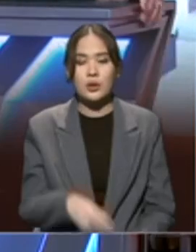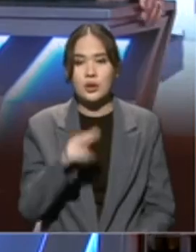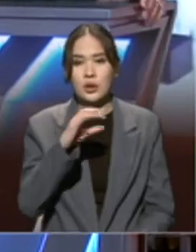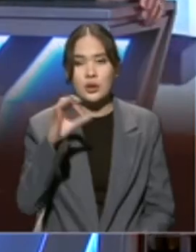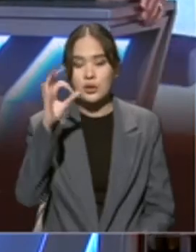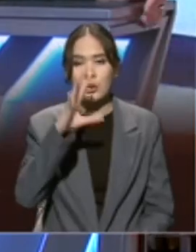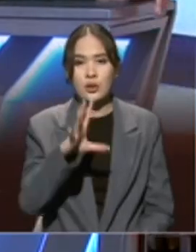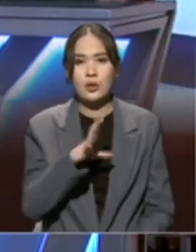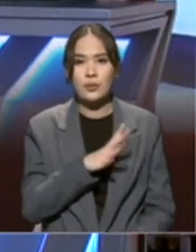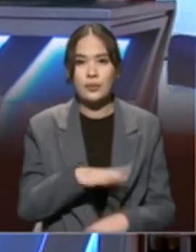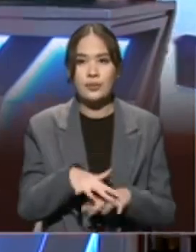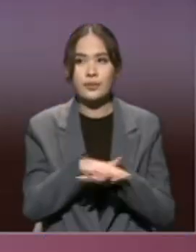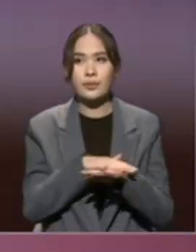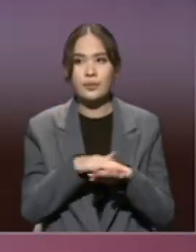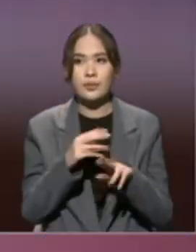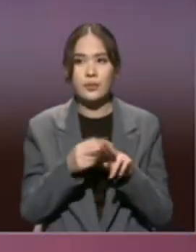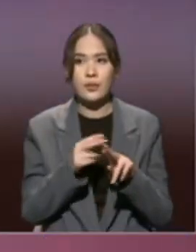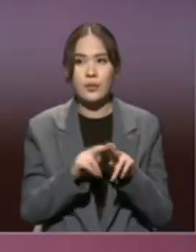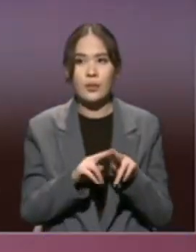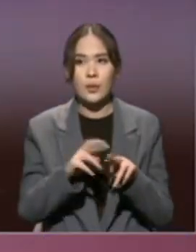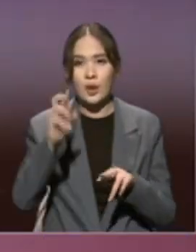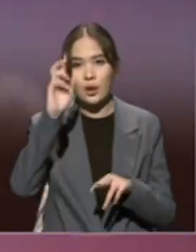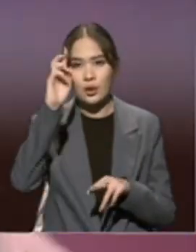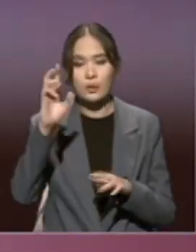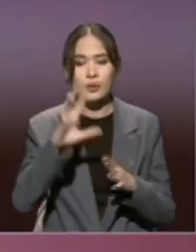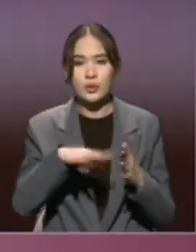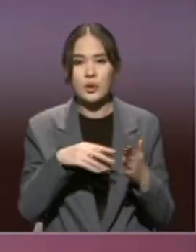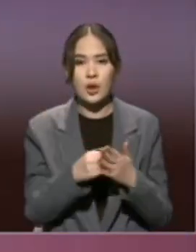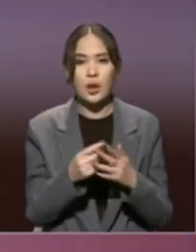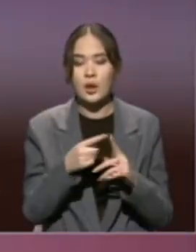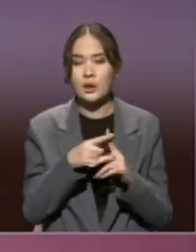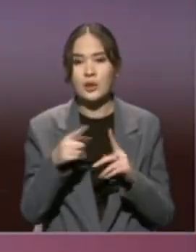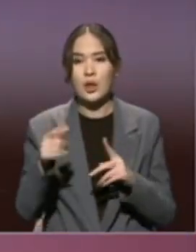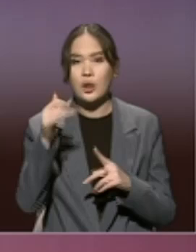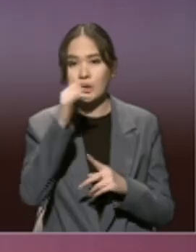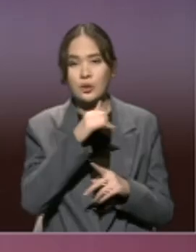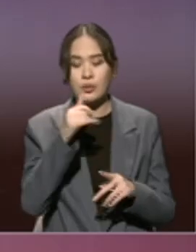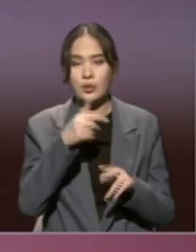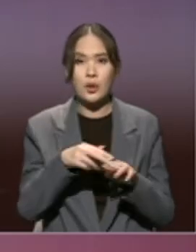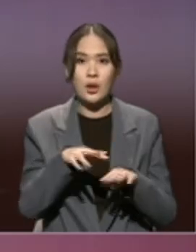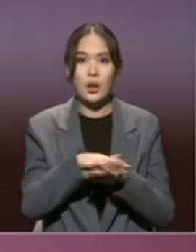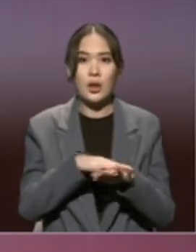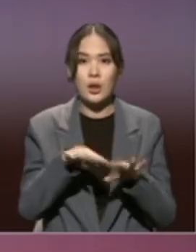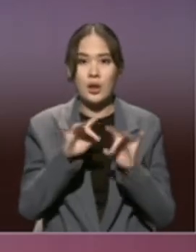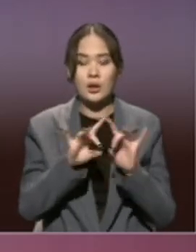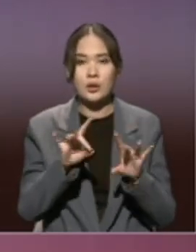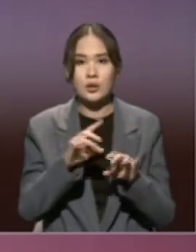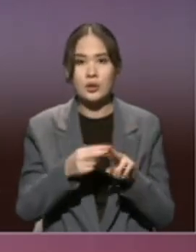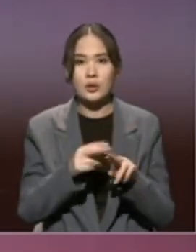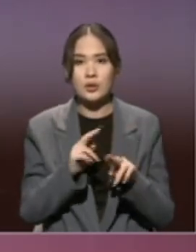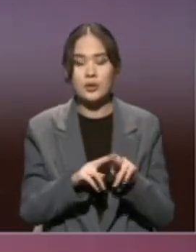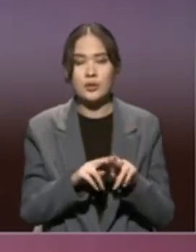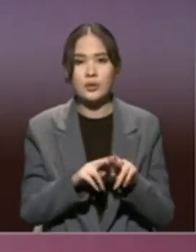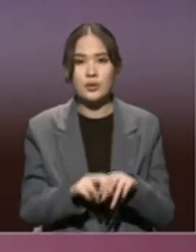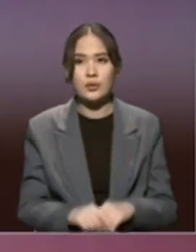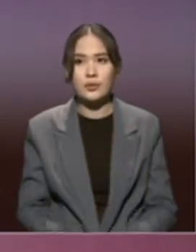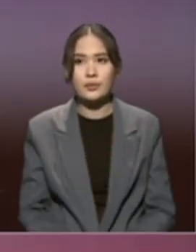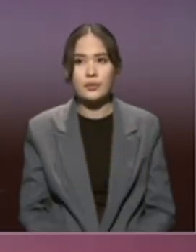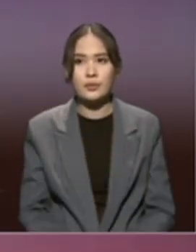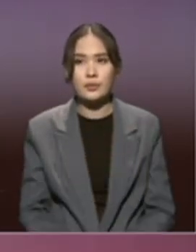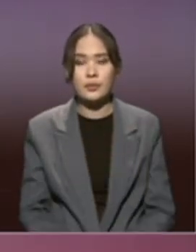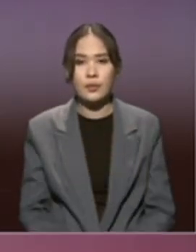жұлдызды мәселесін біз көтеріп жатырмыз, бірақ үкімет оған әлі де қауқарсыз болып тұр. Жаңа көрерменге айтып өткім келеді, енді өзім